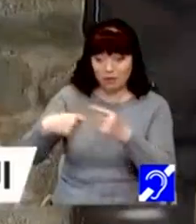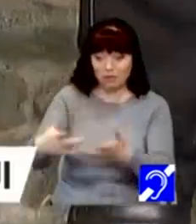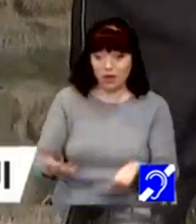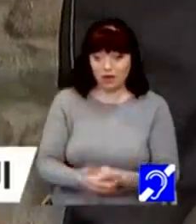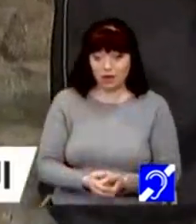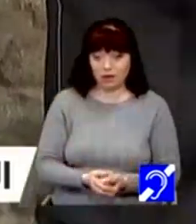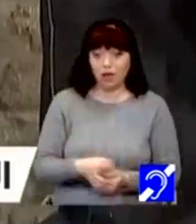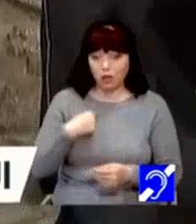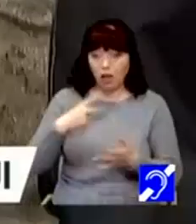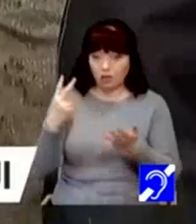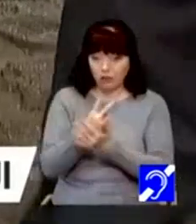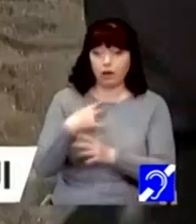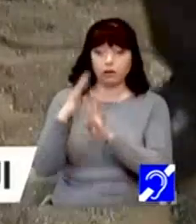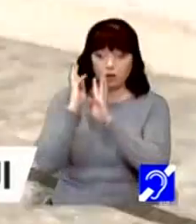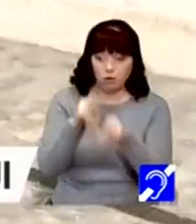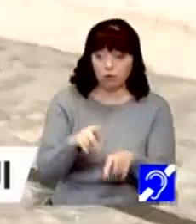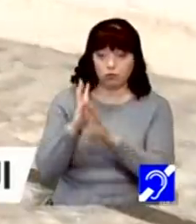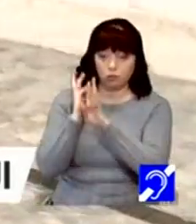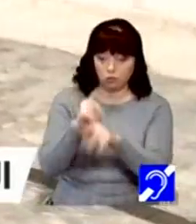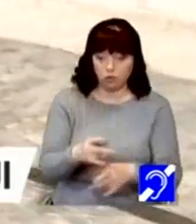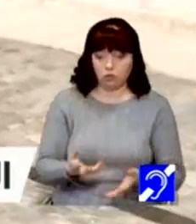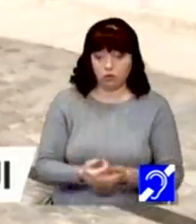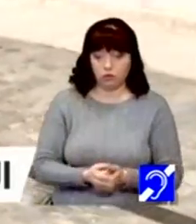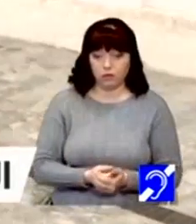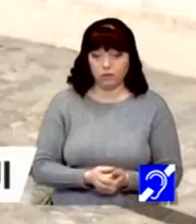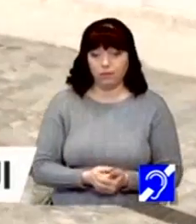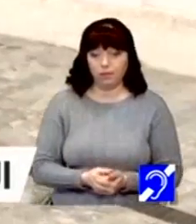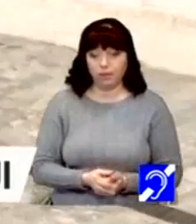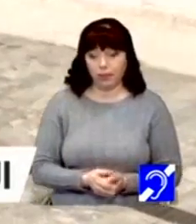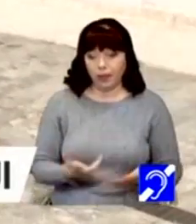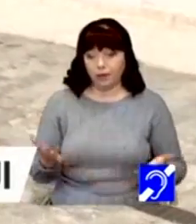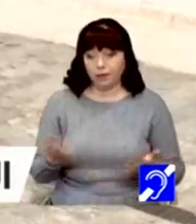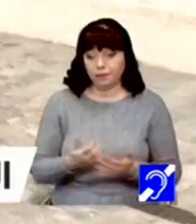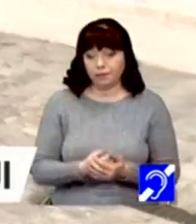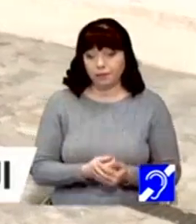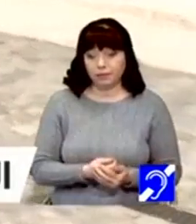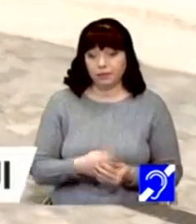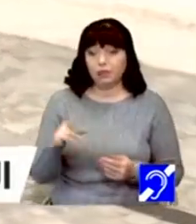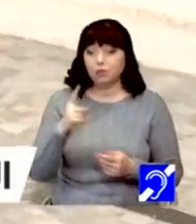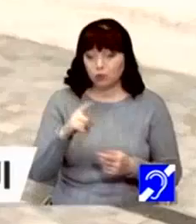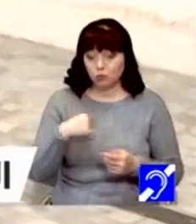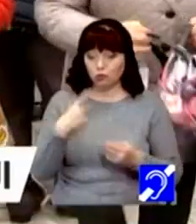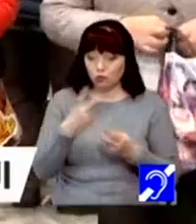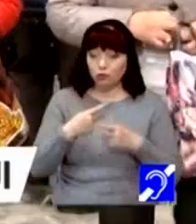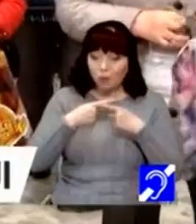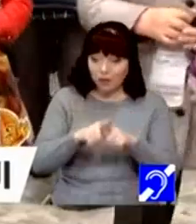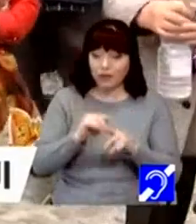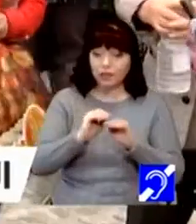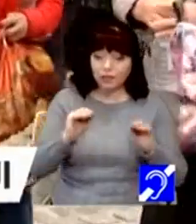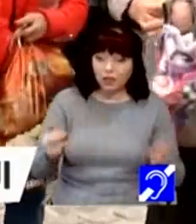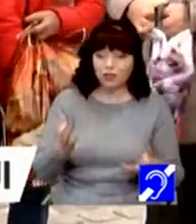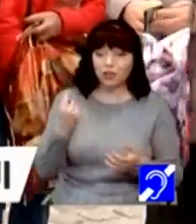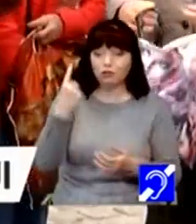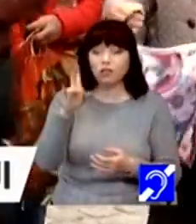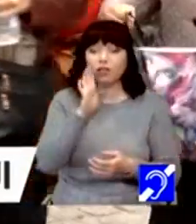a trebuit să stau de două ori ca să iau acuma spun adevarul ca să iau de două ori să împart la 3 și la copii și la o